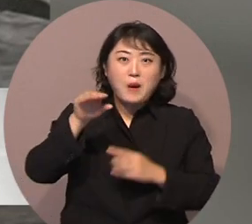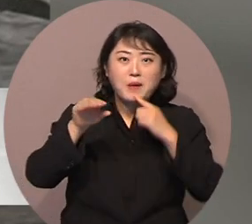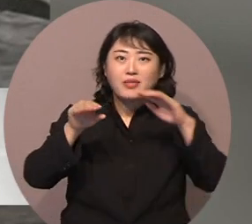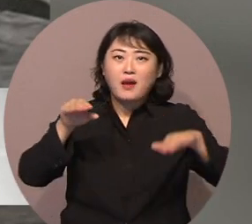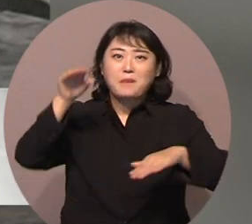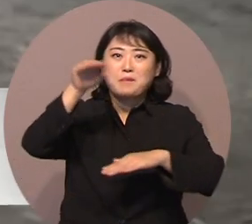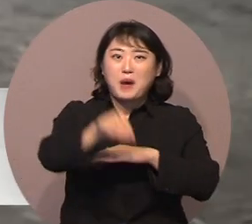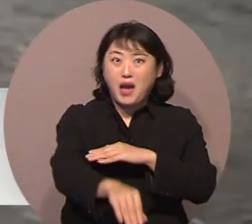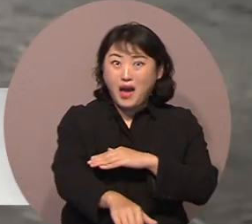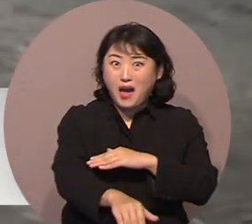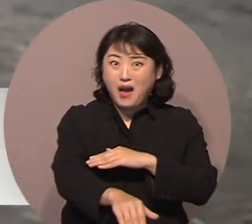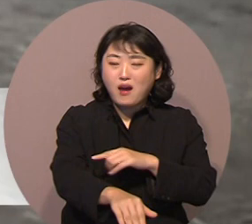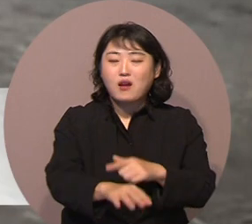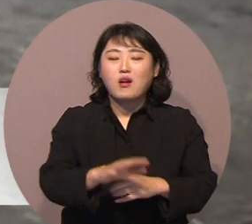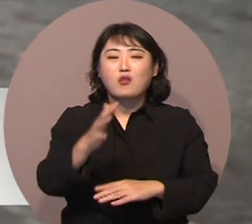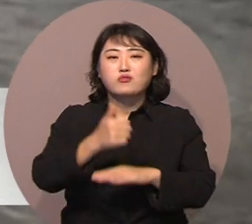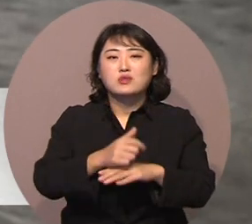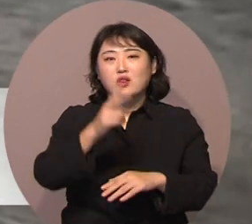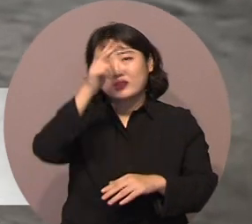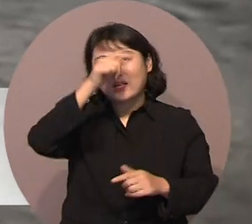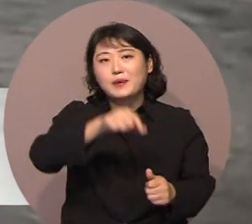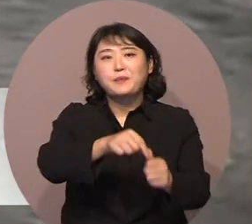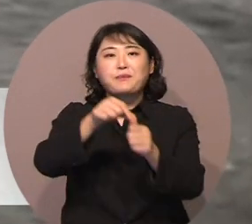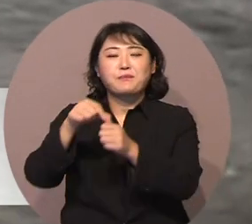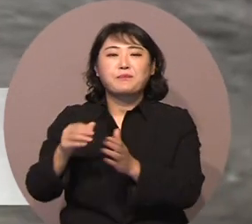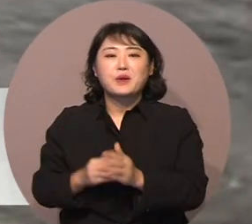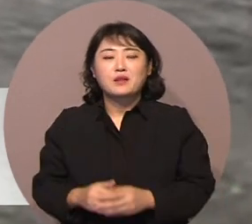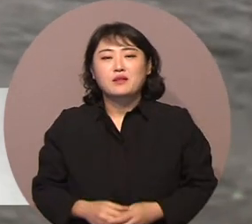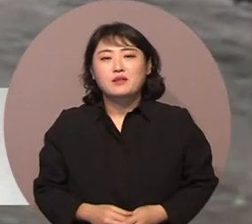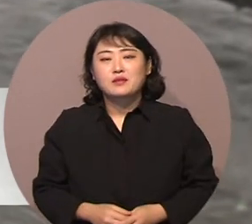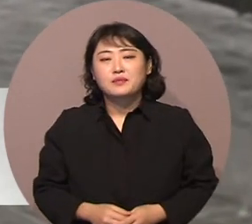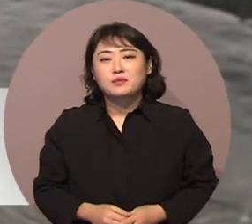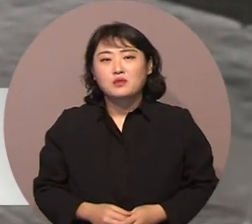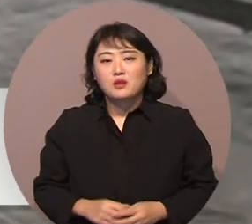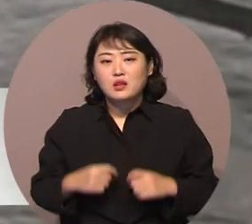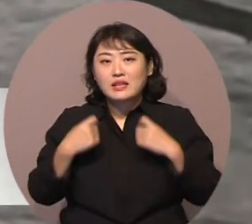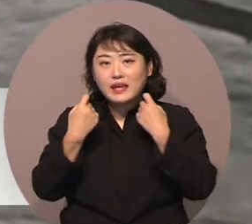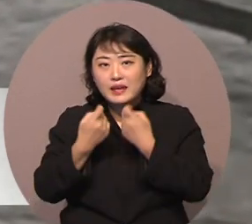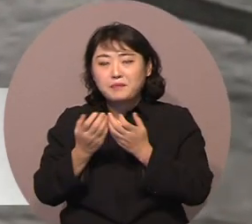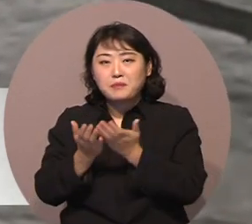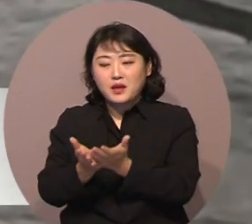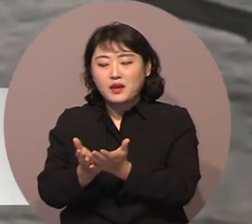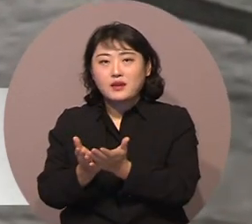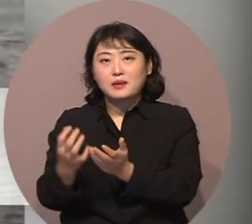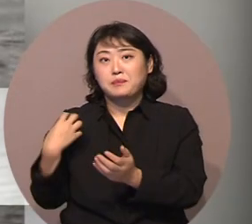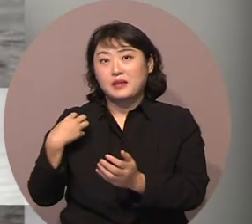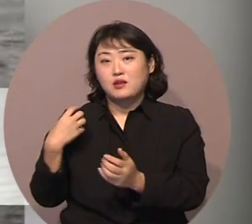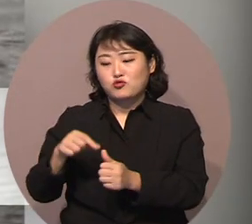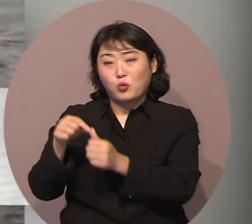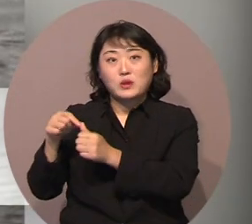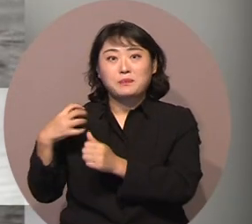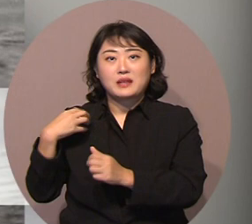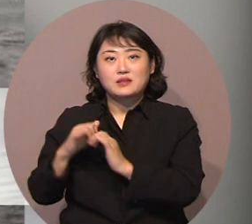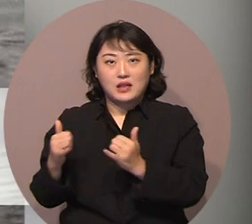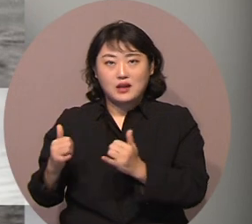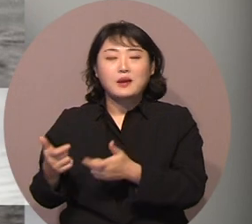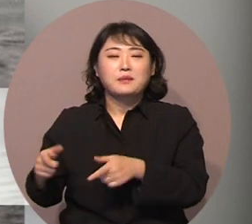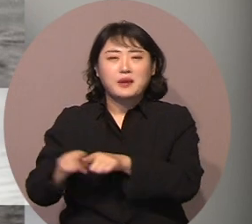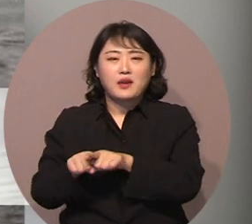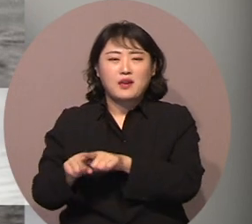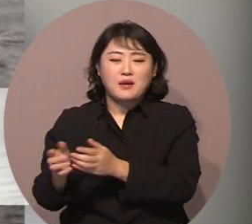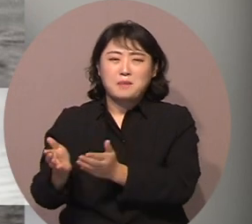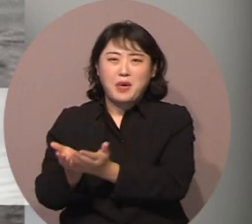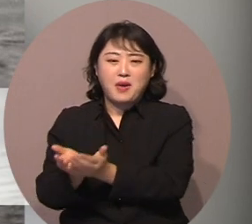운전자를 구조했습니다 신고를 받고 출동한 태안해경은 민간해양 구조대 선박과 함께 차량을 해안가로